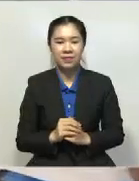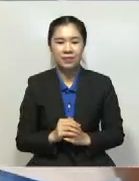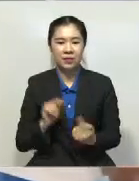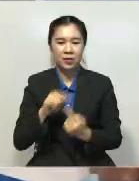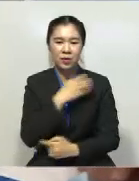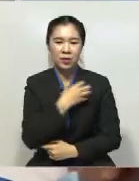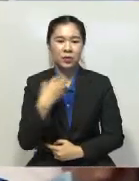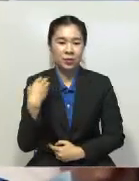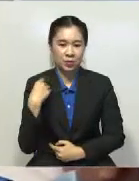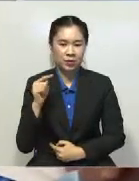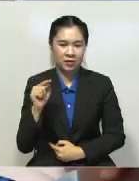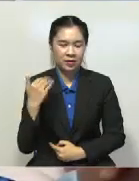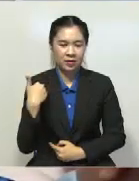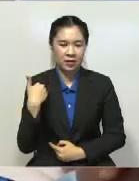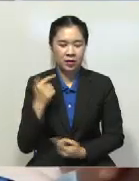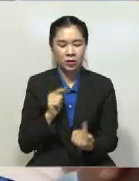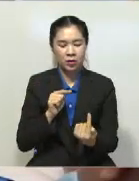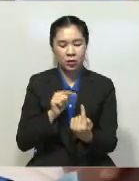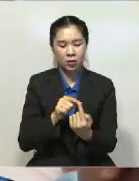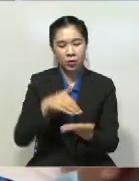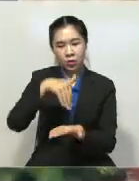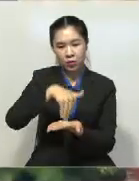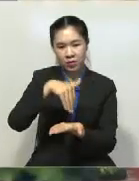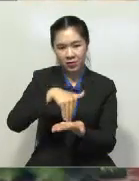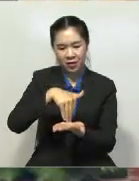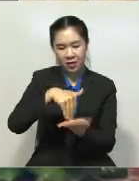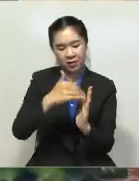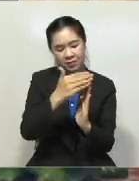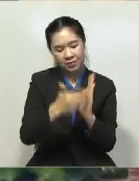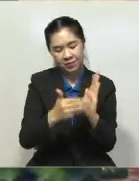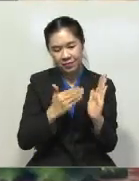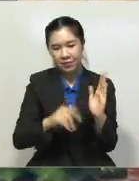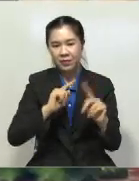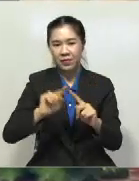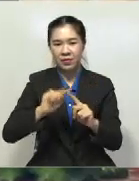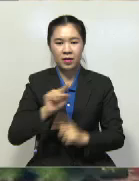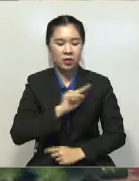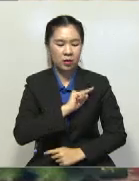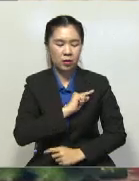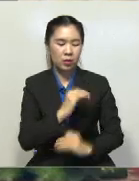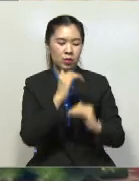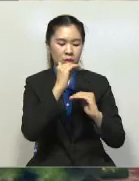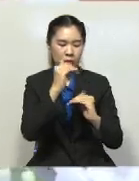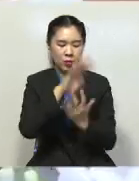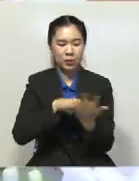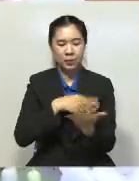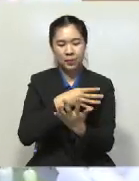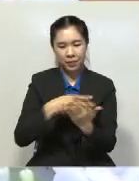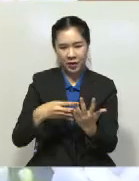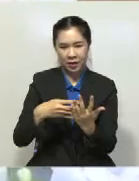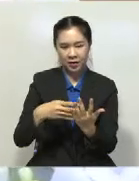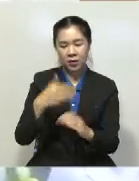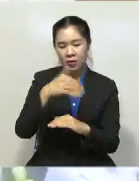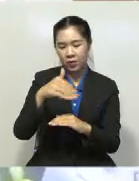ประชารัฐเพื่อให้ทุกภาคส่วนทั้งส่วนกลางและส่วนภูมิภาคมีบทบาทในการกำหนดและดำเนินนโยบายต่างประเทศ